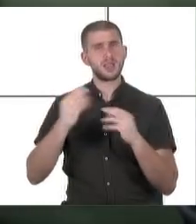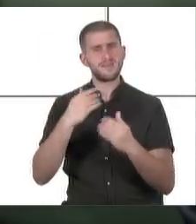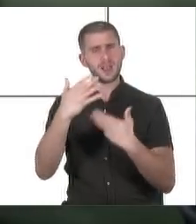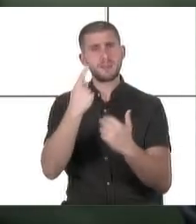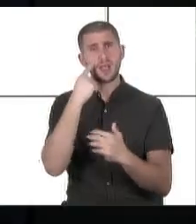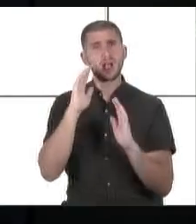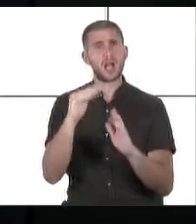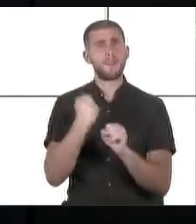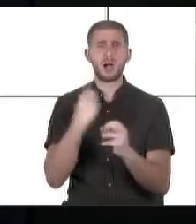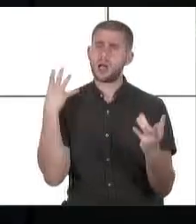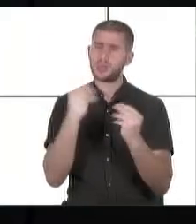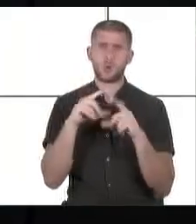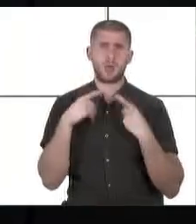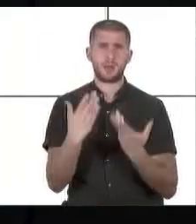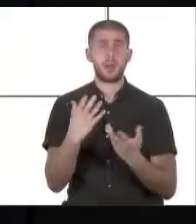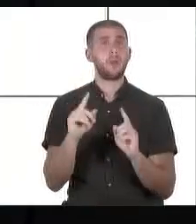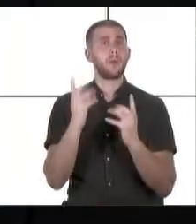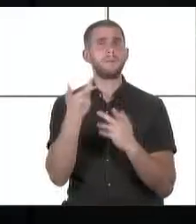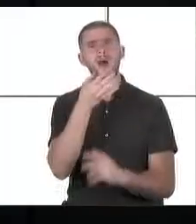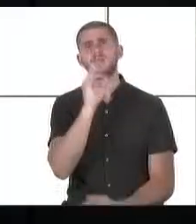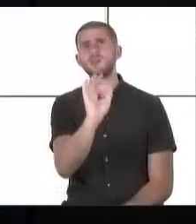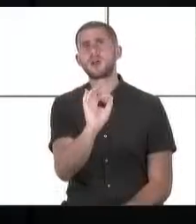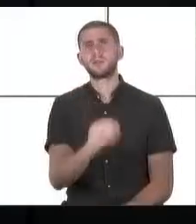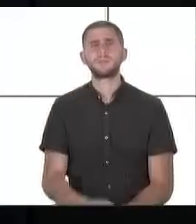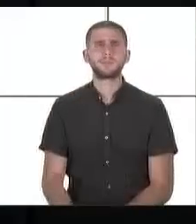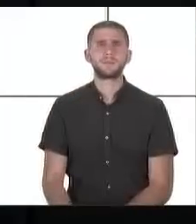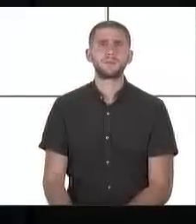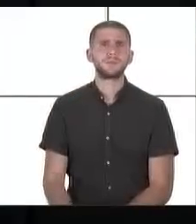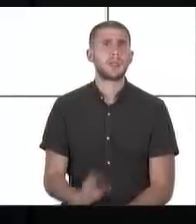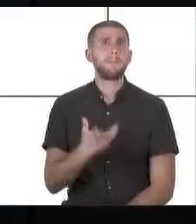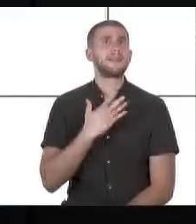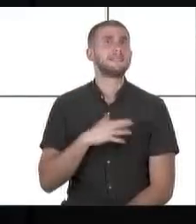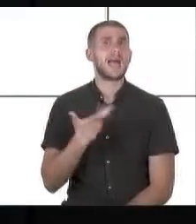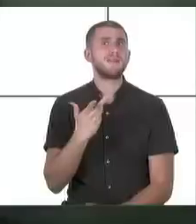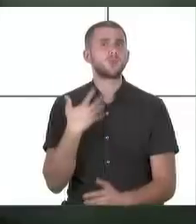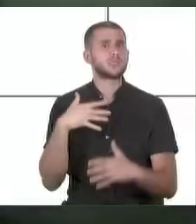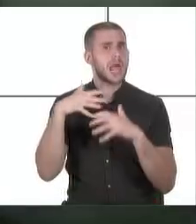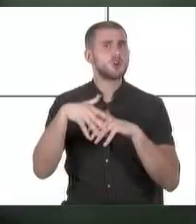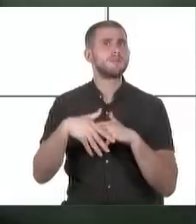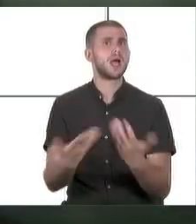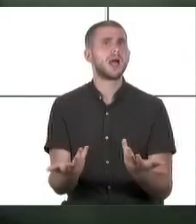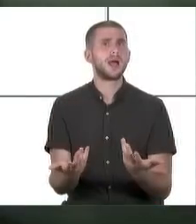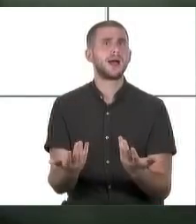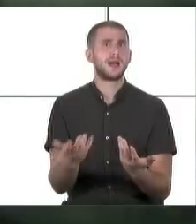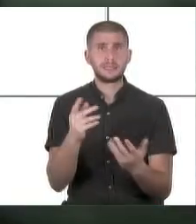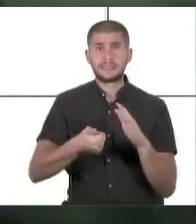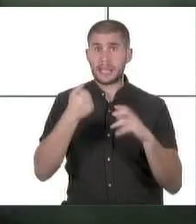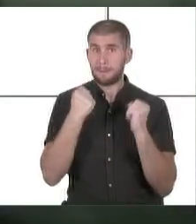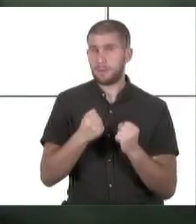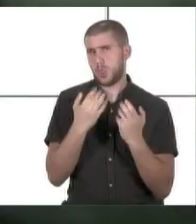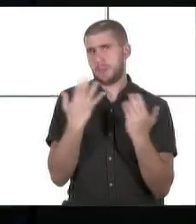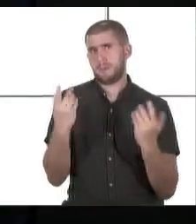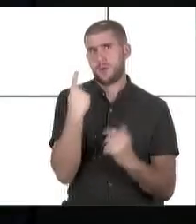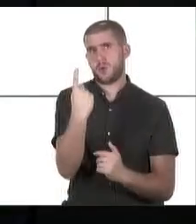ככה פעלתי כל החיים. בכל זאת, מה תהיה העדפה שלך? מה תרצה? איפה תרצה להשפיע? כאילו, שר ביטחון זה ברור